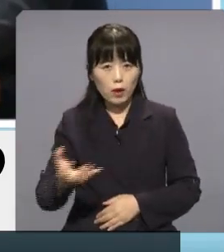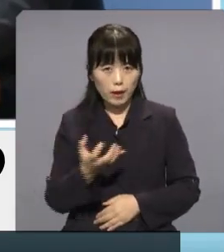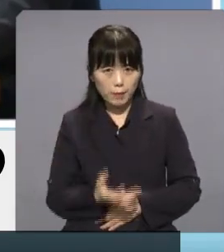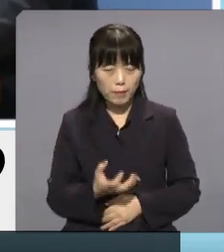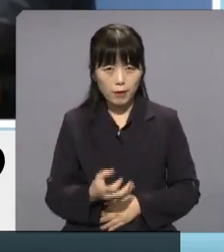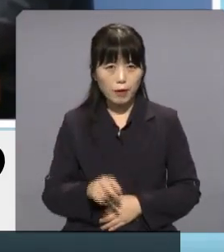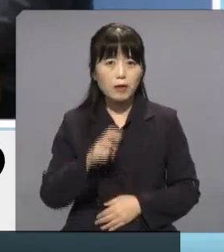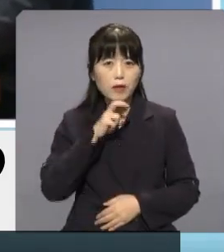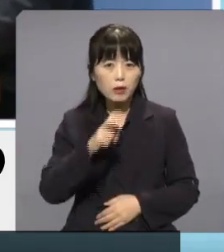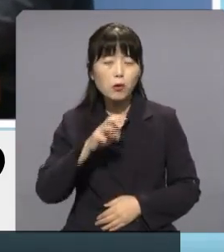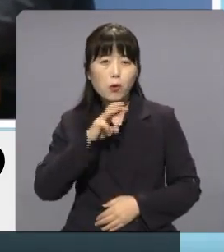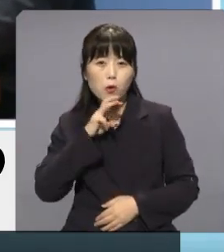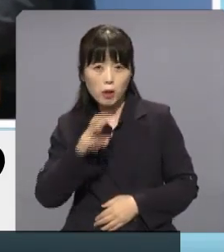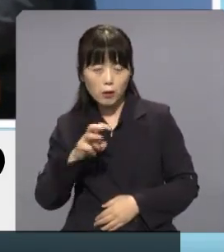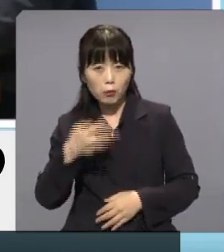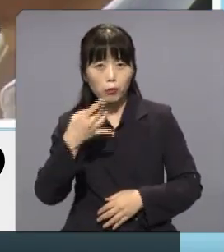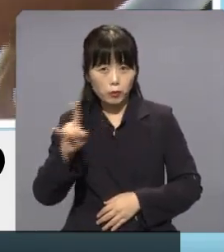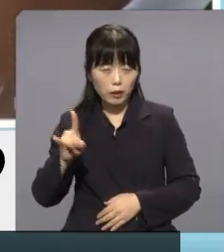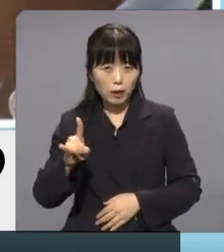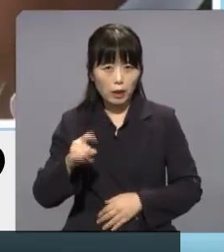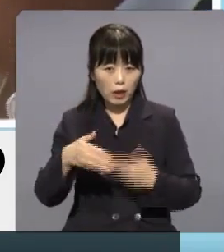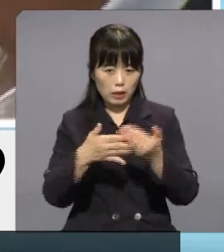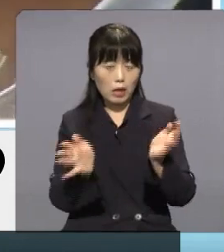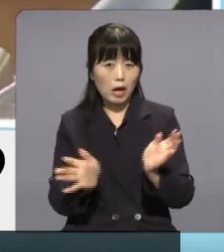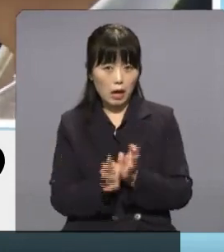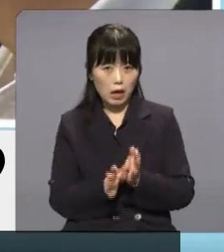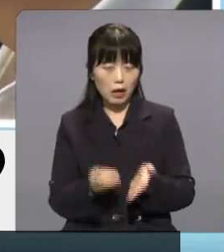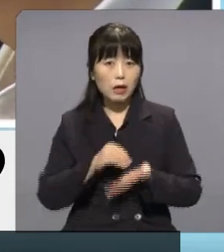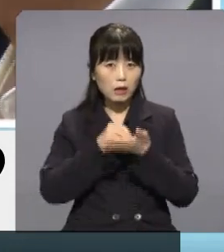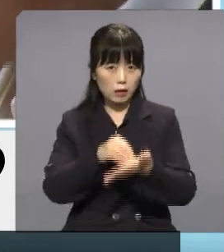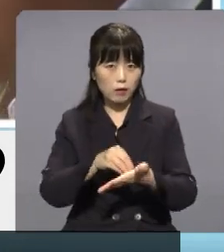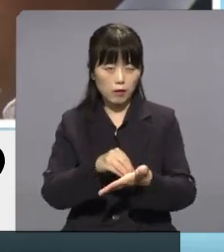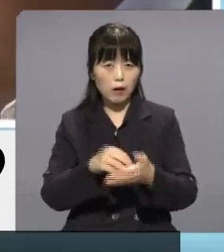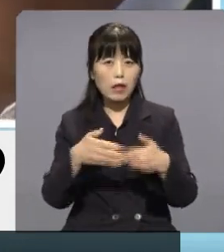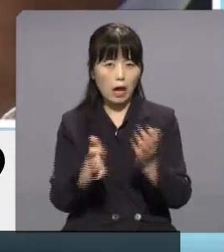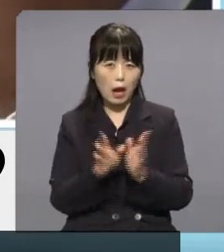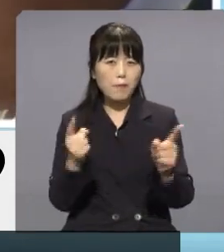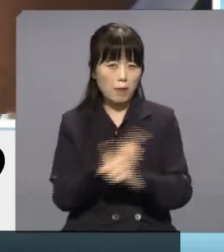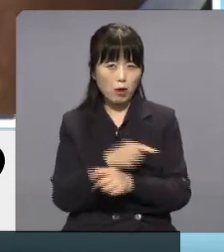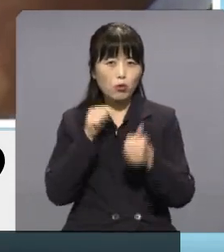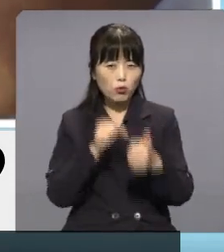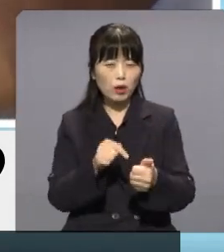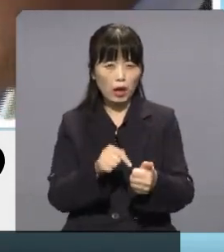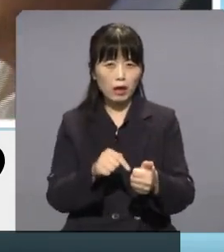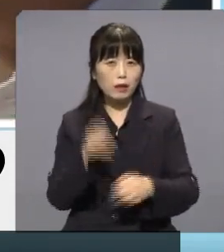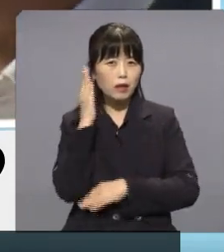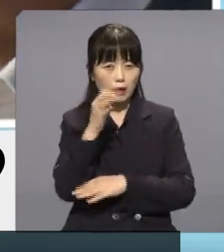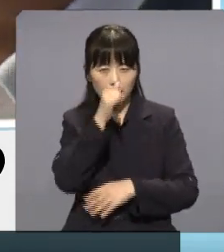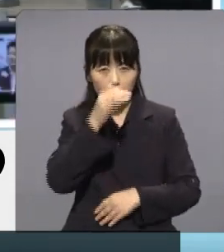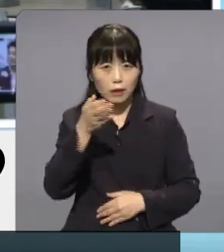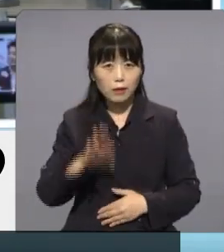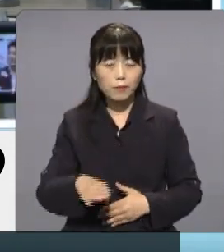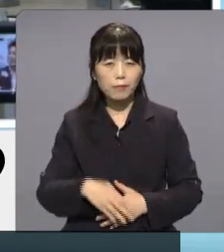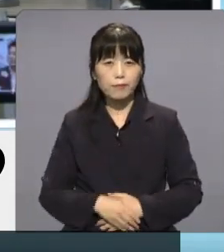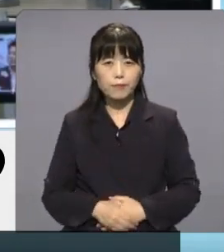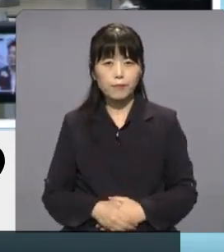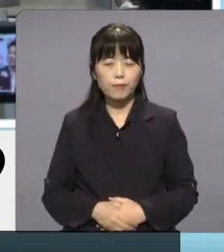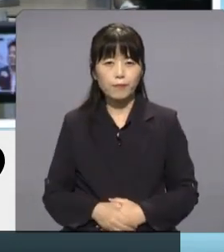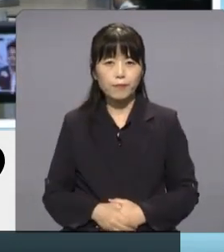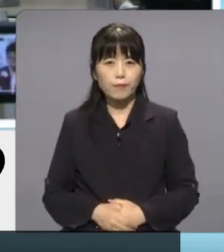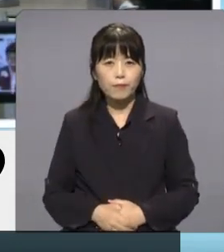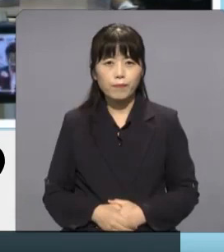입당 권유를 하고 어 우리 땅을 바쁘지 아마 겠단 말이 진실이라 거기에 과연 왜 일을 입힌 것으로 보이는 야 그 아잉